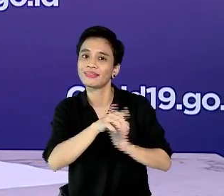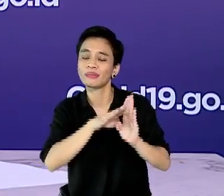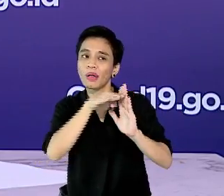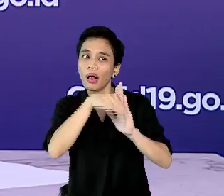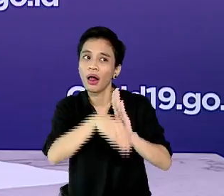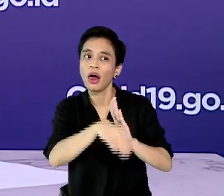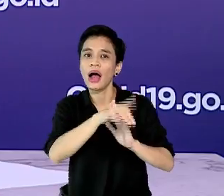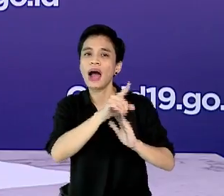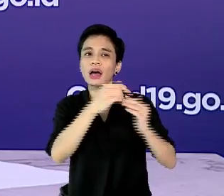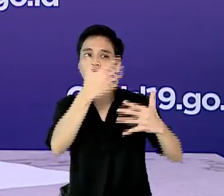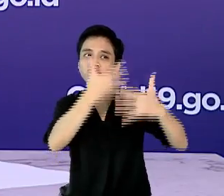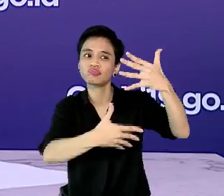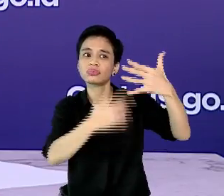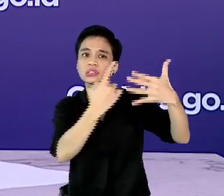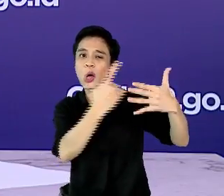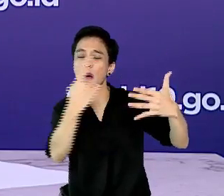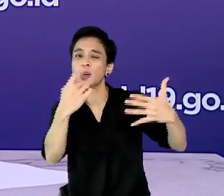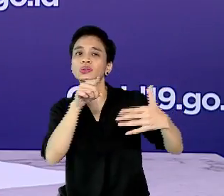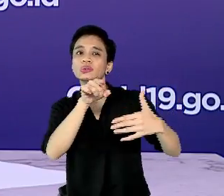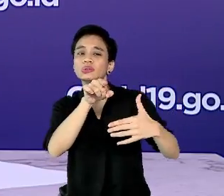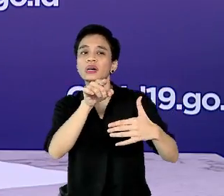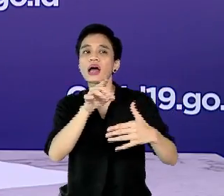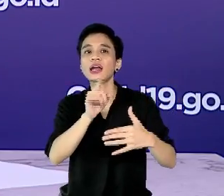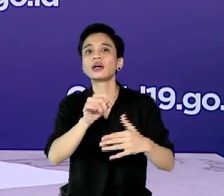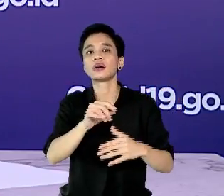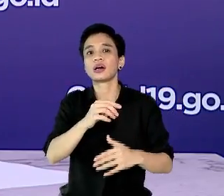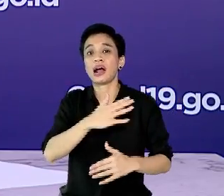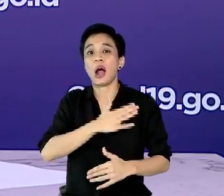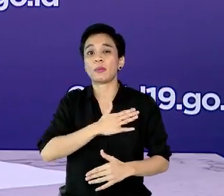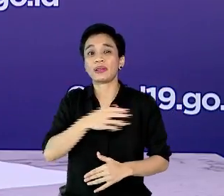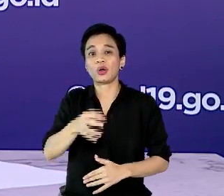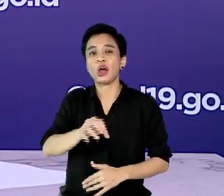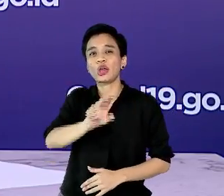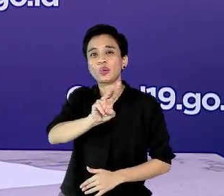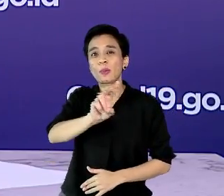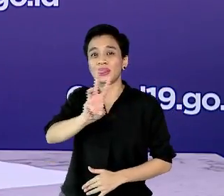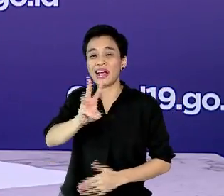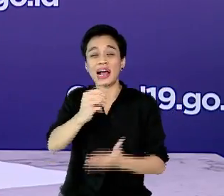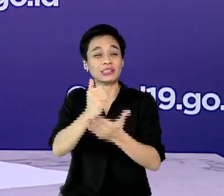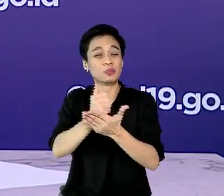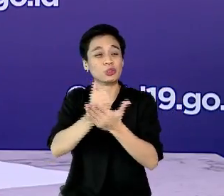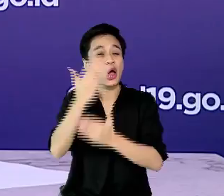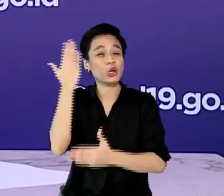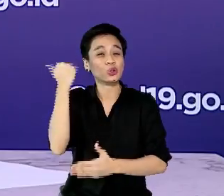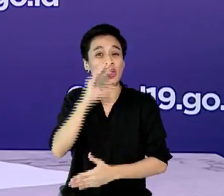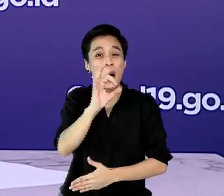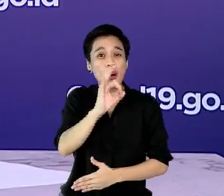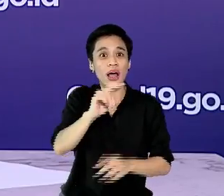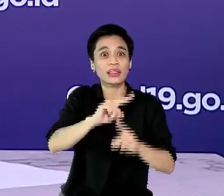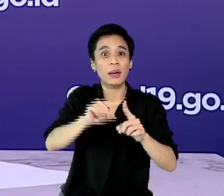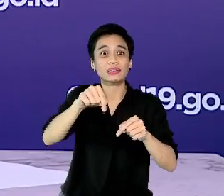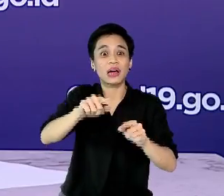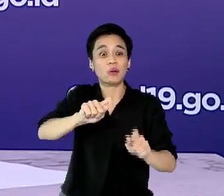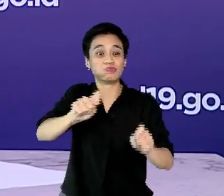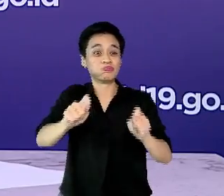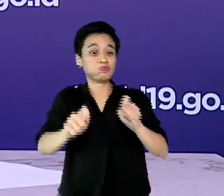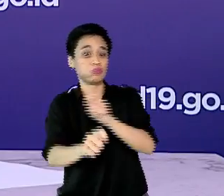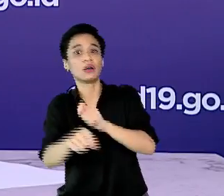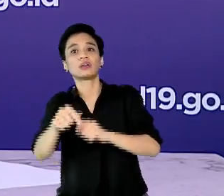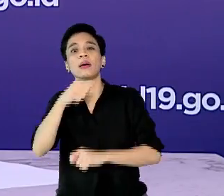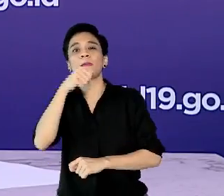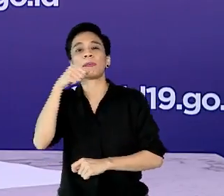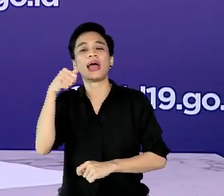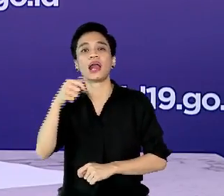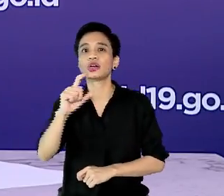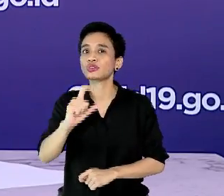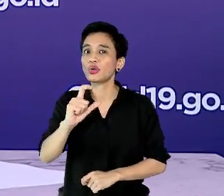satunya terdapat sejumlah 23 kabupaten kota dari zona oranye berpindah menjadi zona merah,